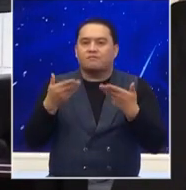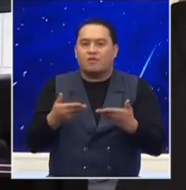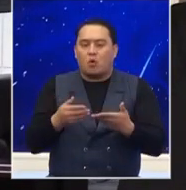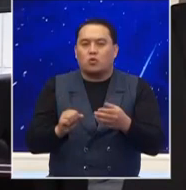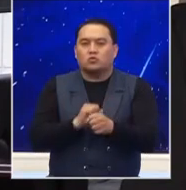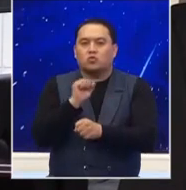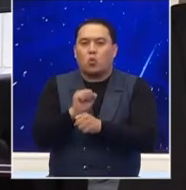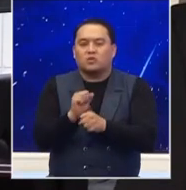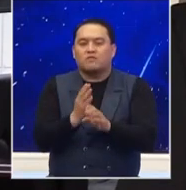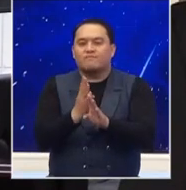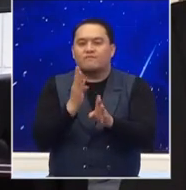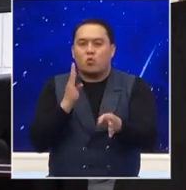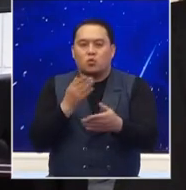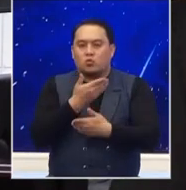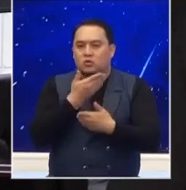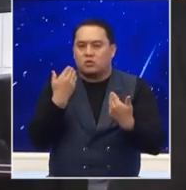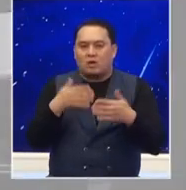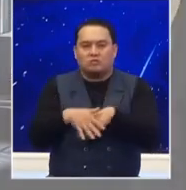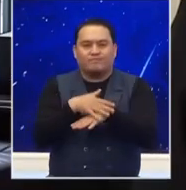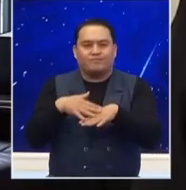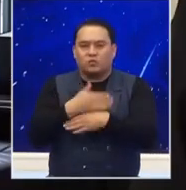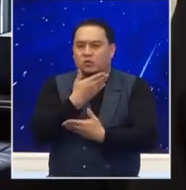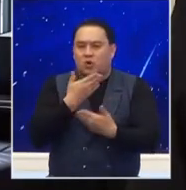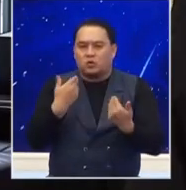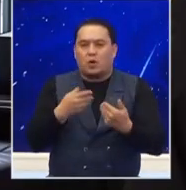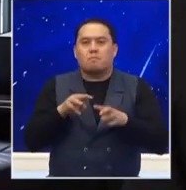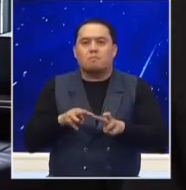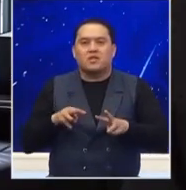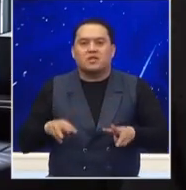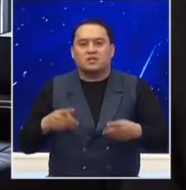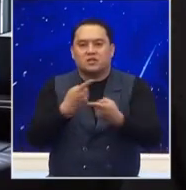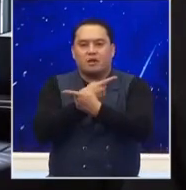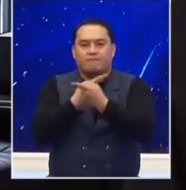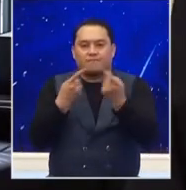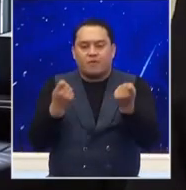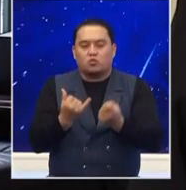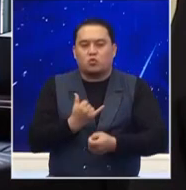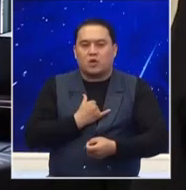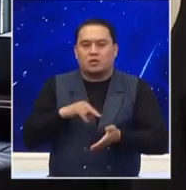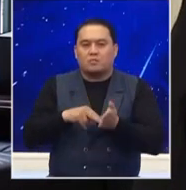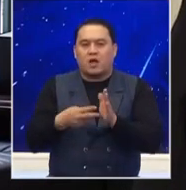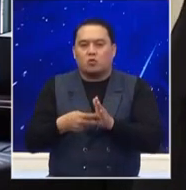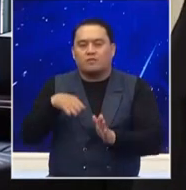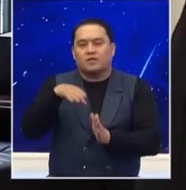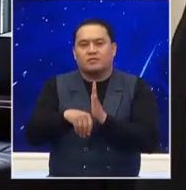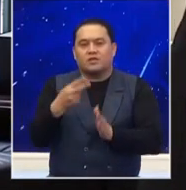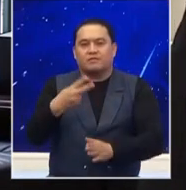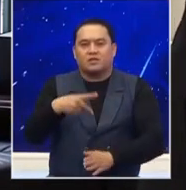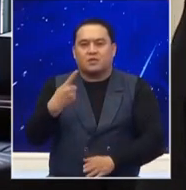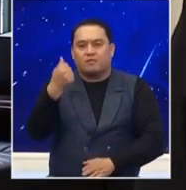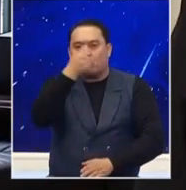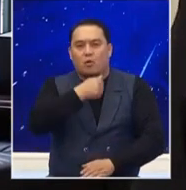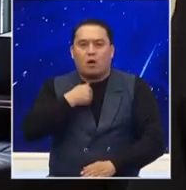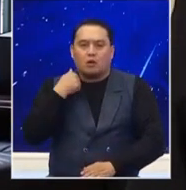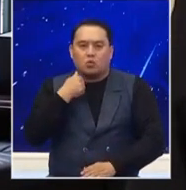бронированию очереди, то есть там у нас нет сейчас толпотворения. Министерством цифровизации аэрокосмической промышленности планируется в 2021 году